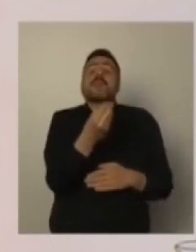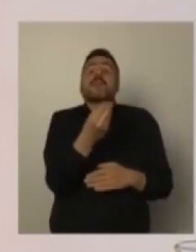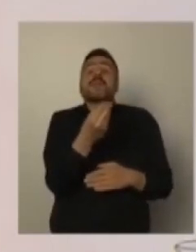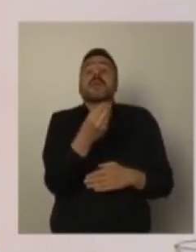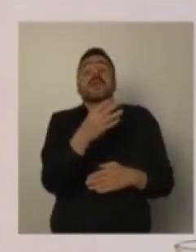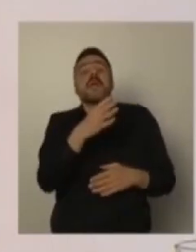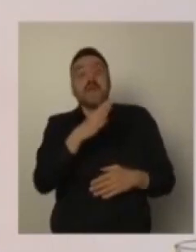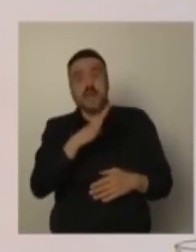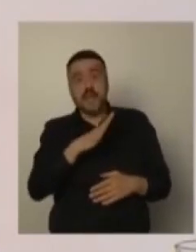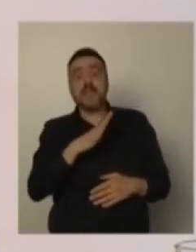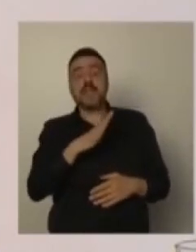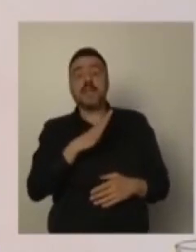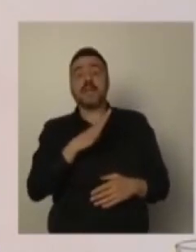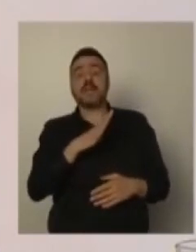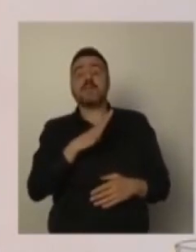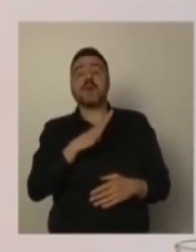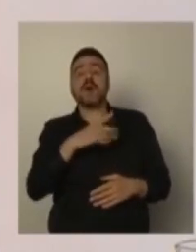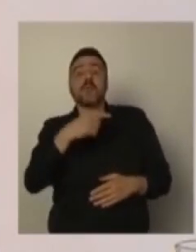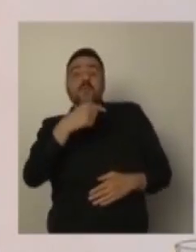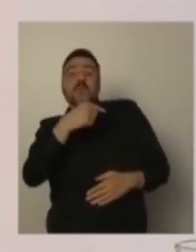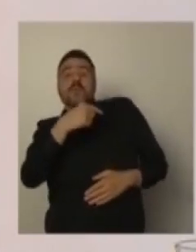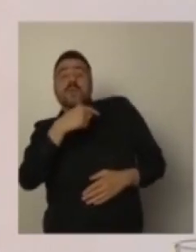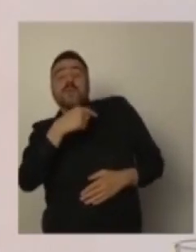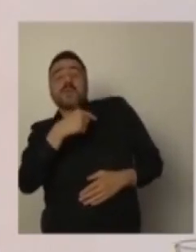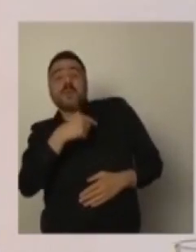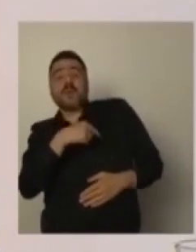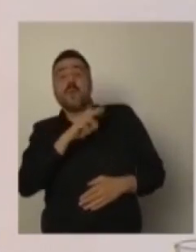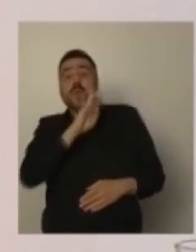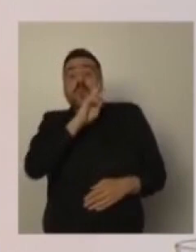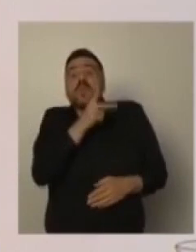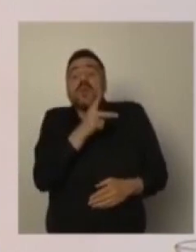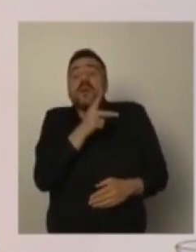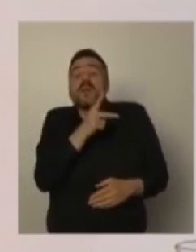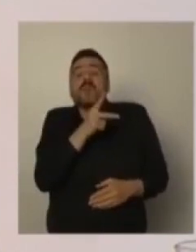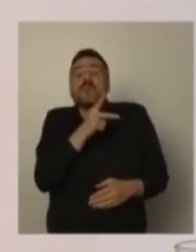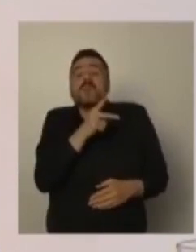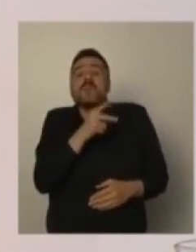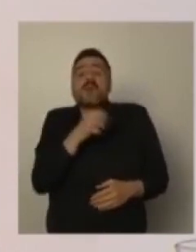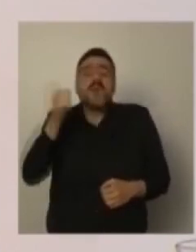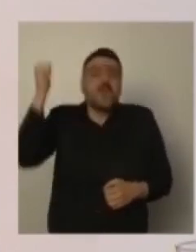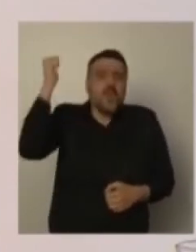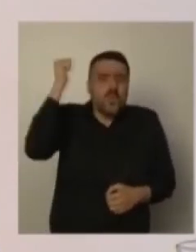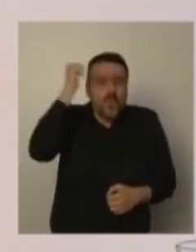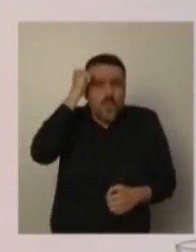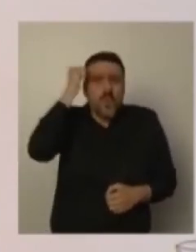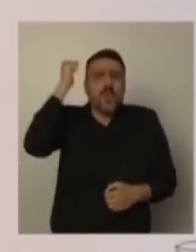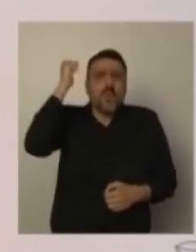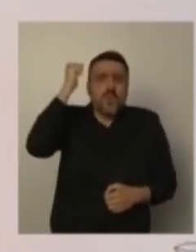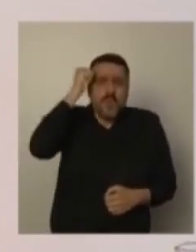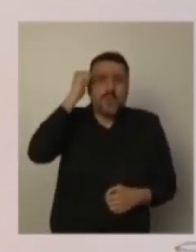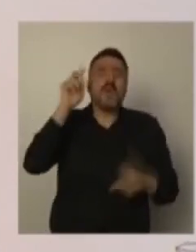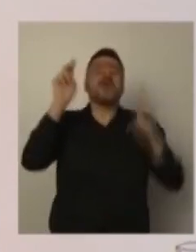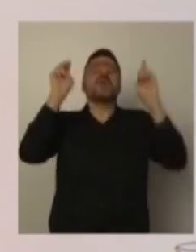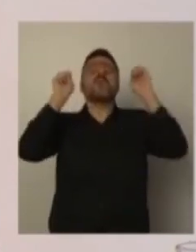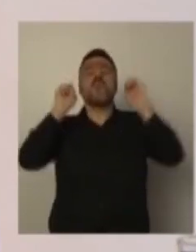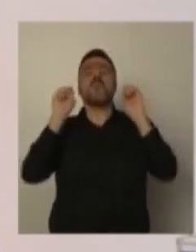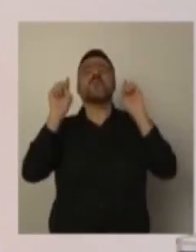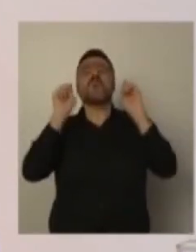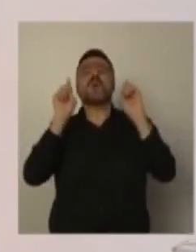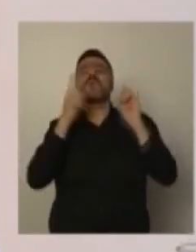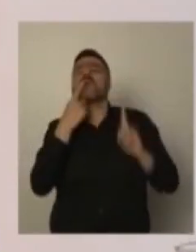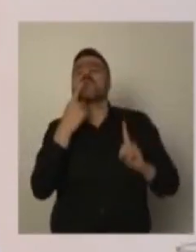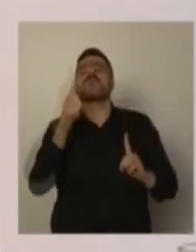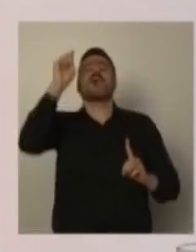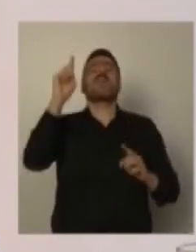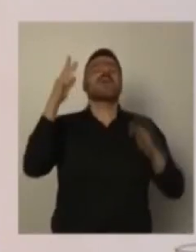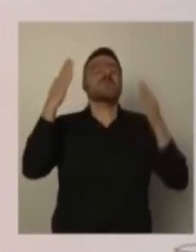lekelenen kalplerimiz günahlarımız için nedametle tövbe ve istiğfar ediyoruz. Kabul